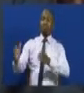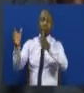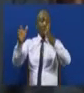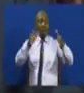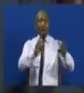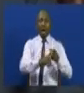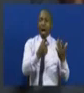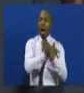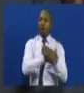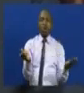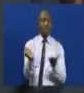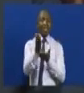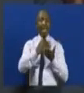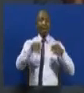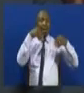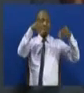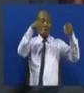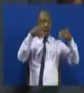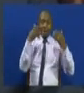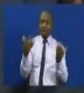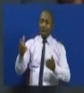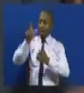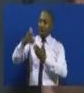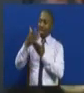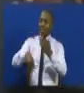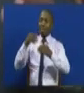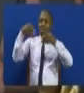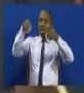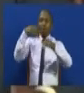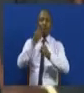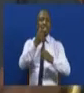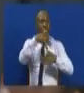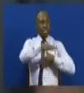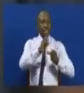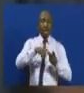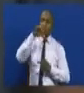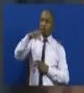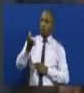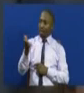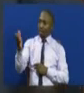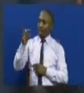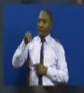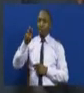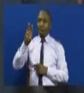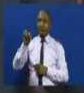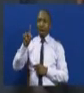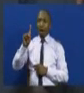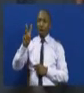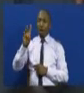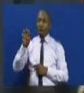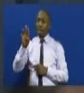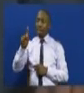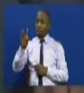hivi? Hatuna. Inabidi sasa wananchi mnada wanaofanya nje. Ukija soko la Mwanakwerekwe, maeneo ya mnada tumejenga, tumeweka